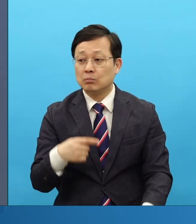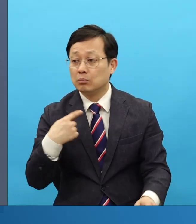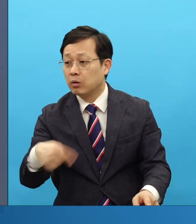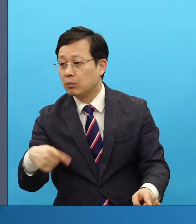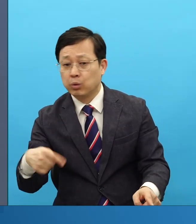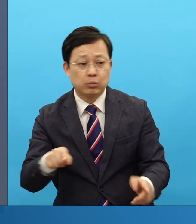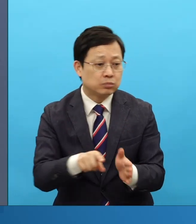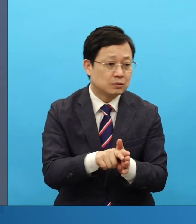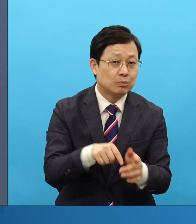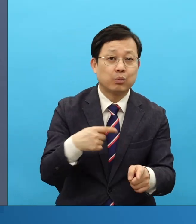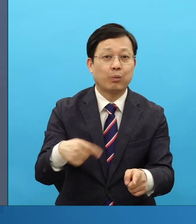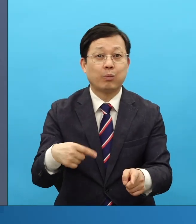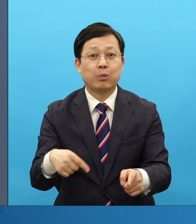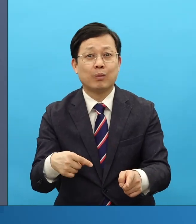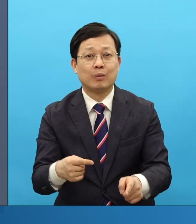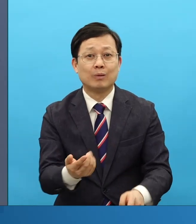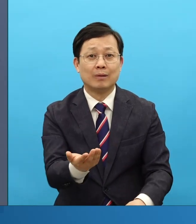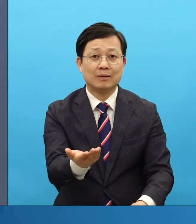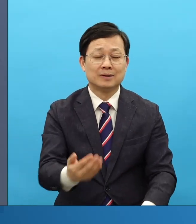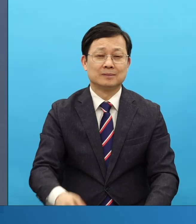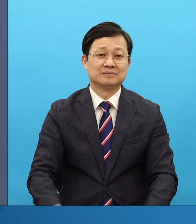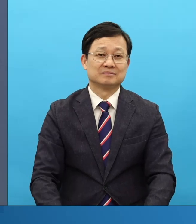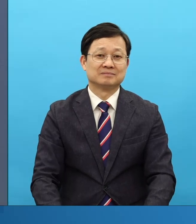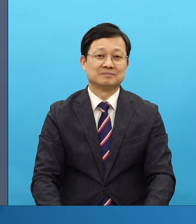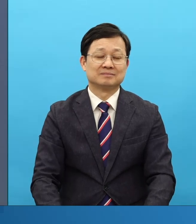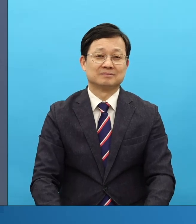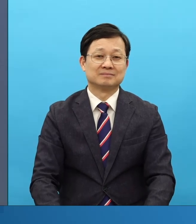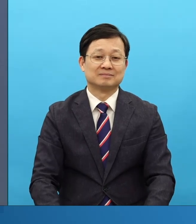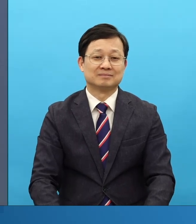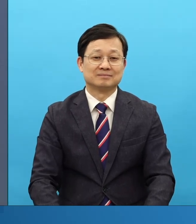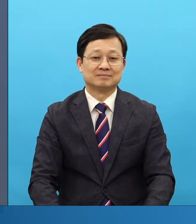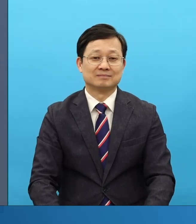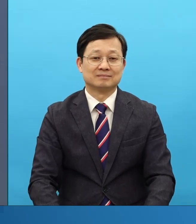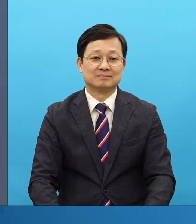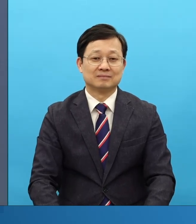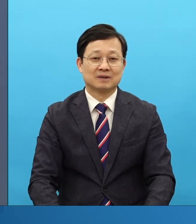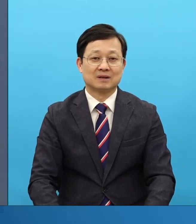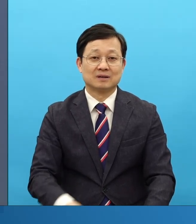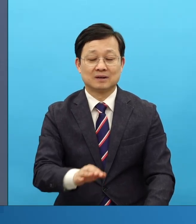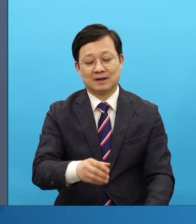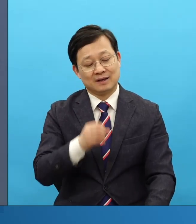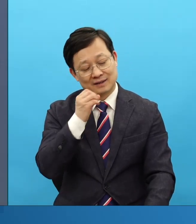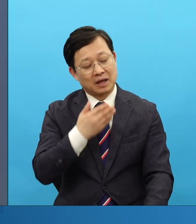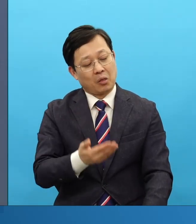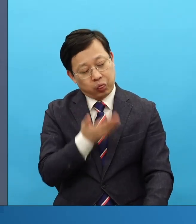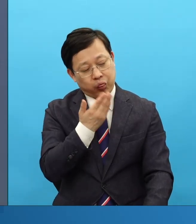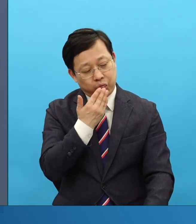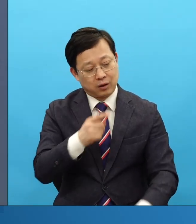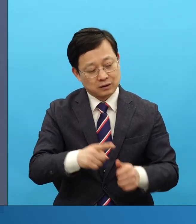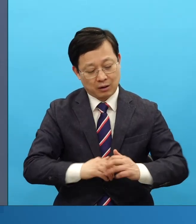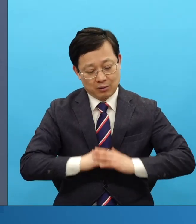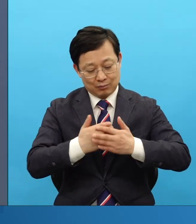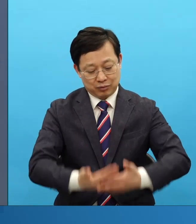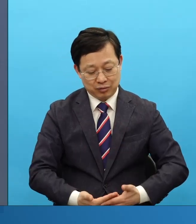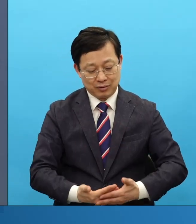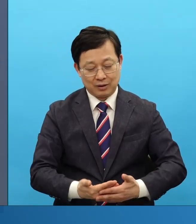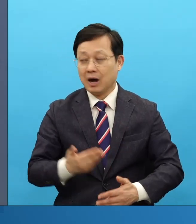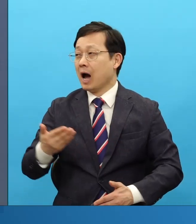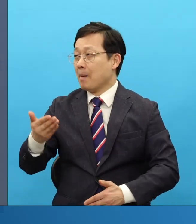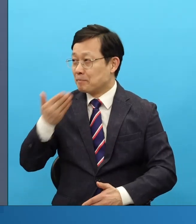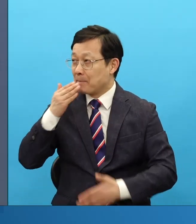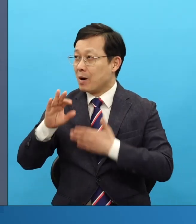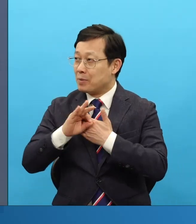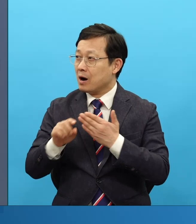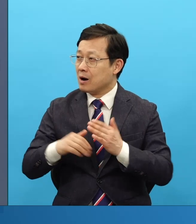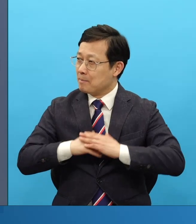줄 모르는 거예요. But most people don't know what to believe. 밥 먹으면 배부르겠지. 그건 믿습니다. 이라도 배부르는 거예요. 그렇죠. If I eat, I'll be